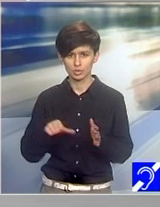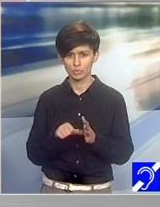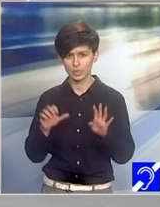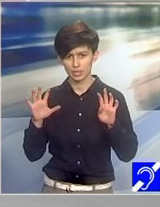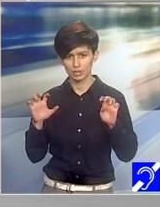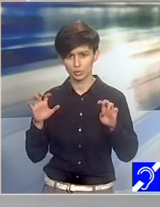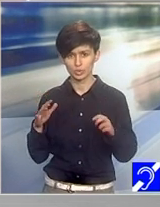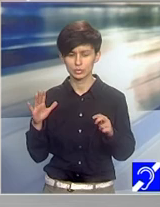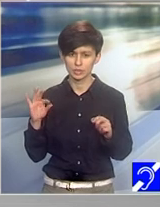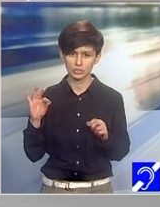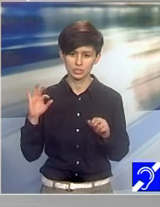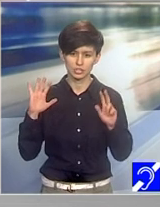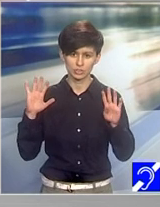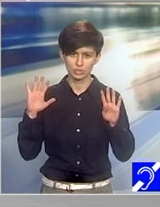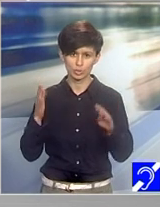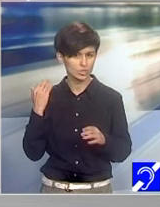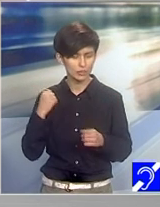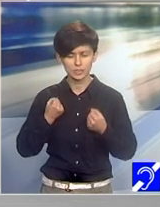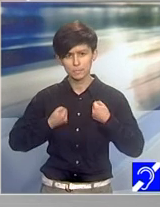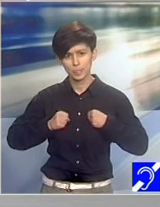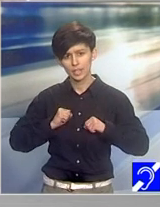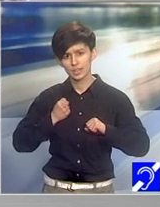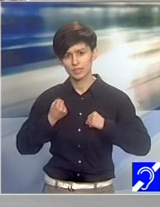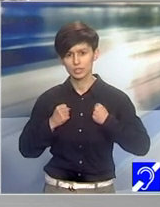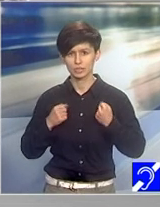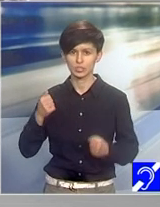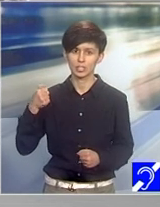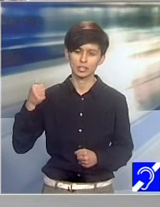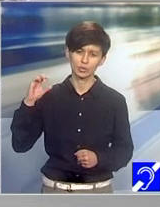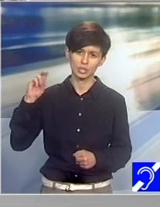după eforturile, munca intensă a lui Cuza și a echipei sale,